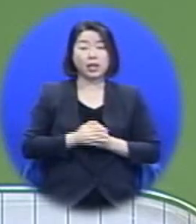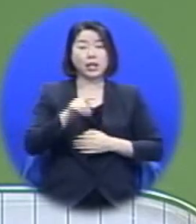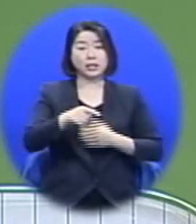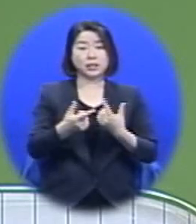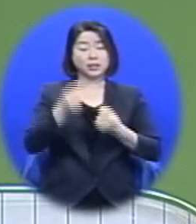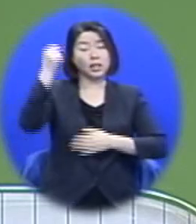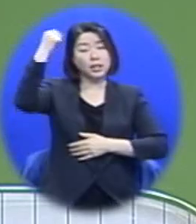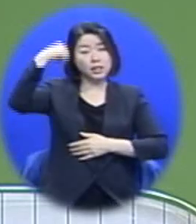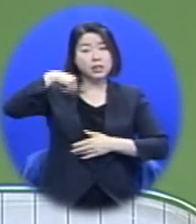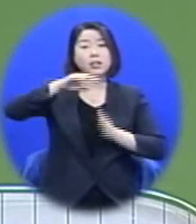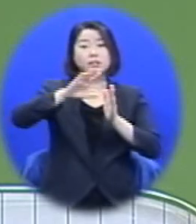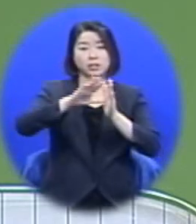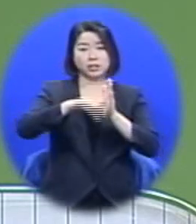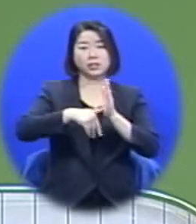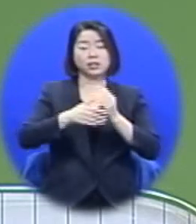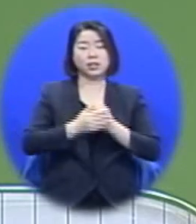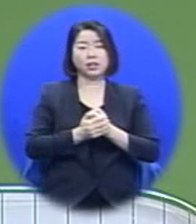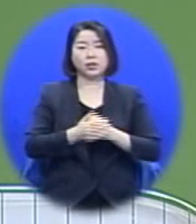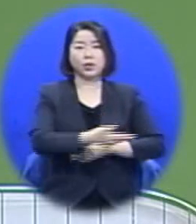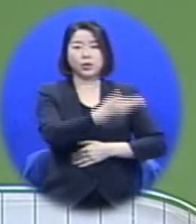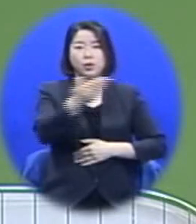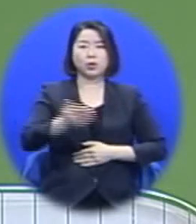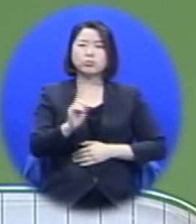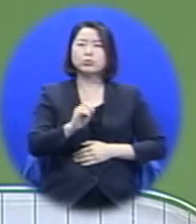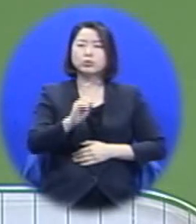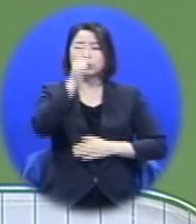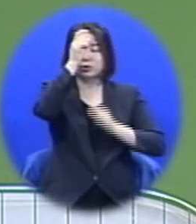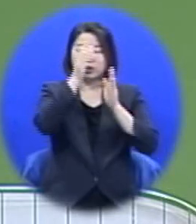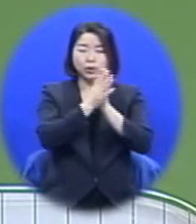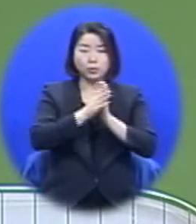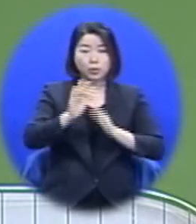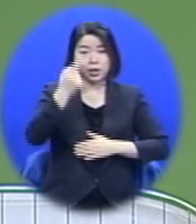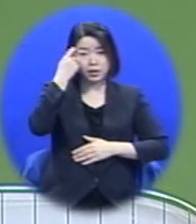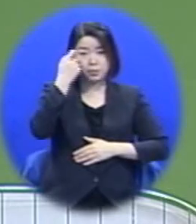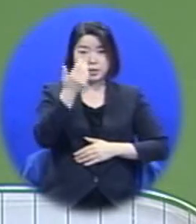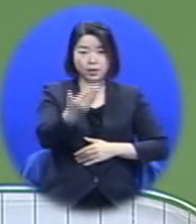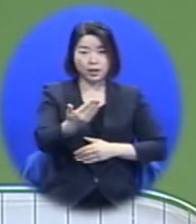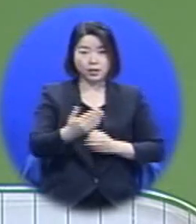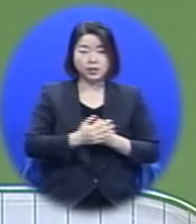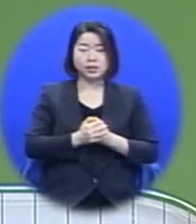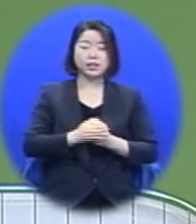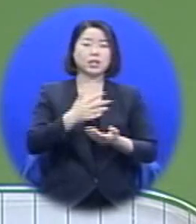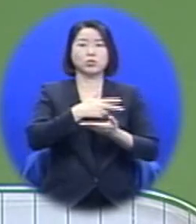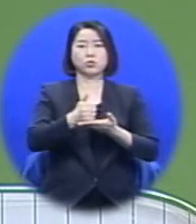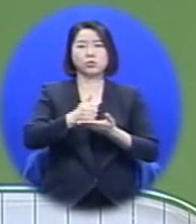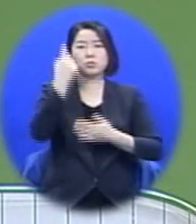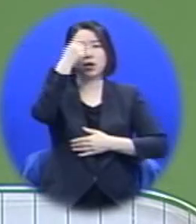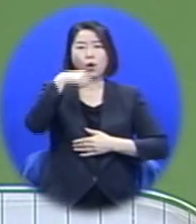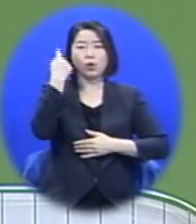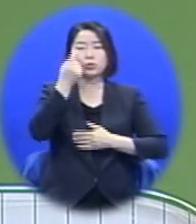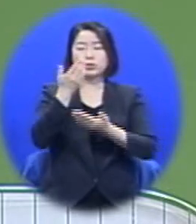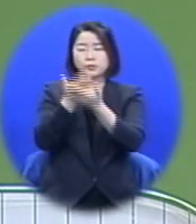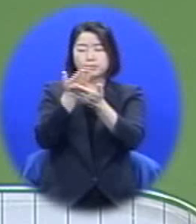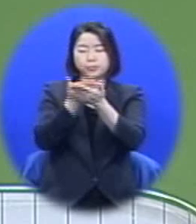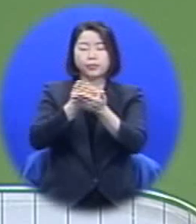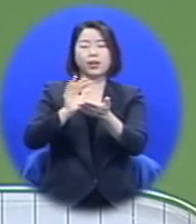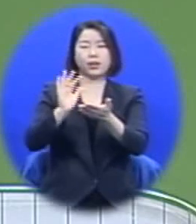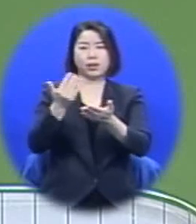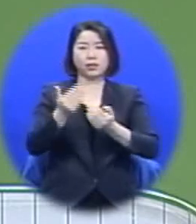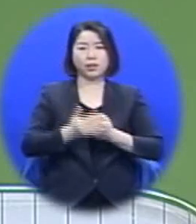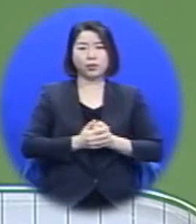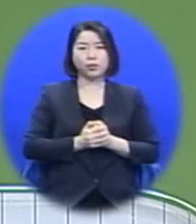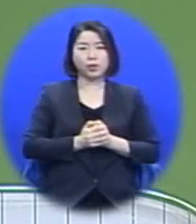그렇게 느껴지신다면 그러면 여러분이 무슨 기도 해야지요 주님의 얼굴을 구해야 하는 겁니다